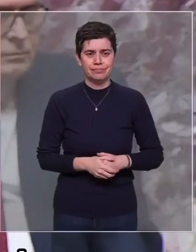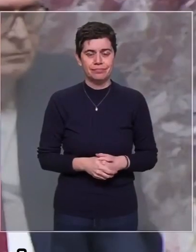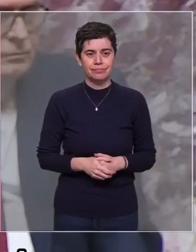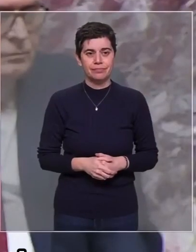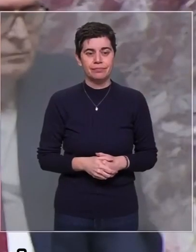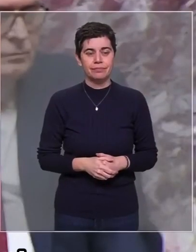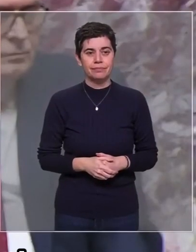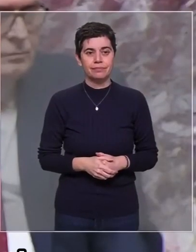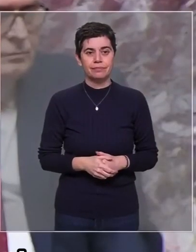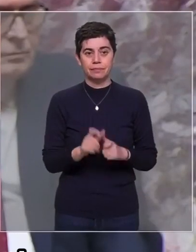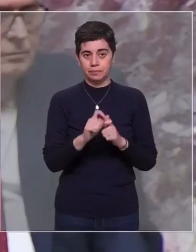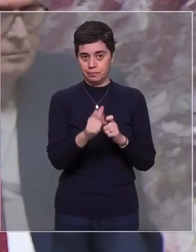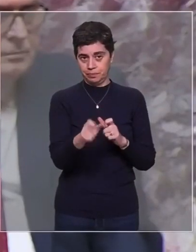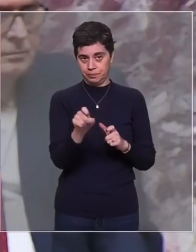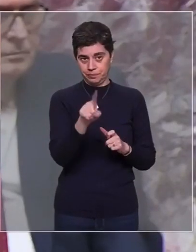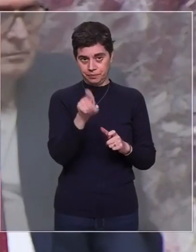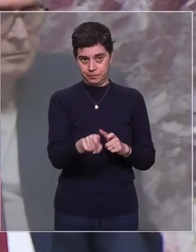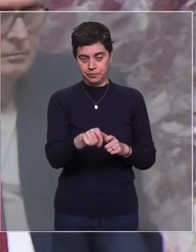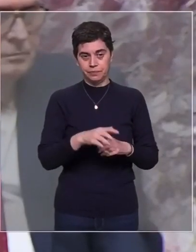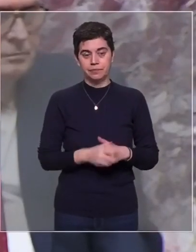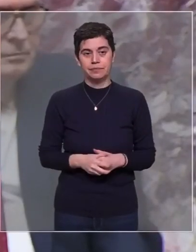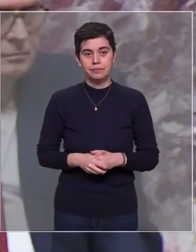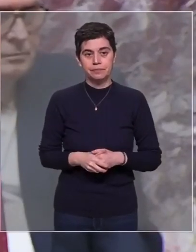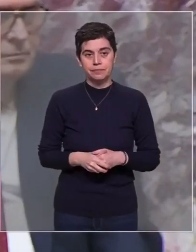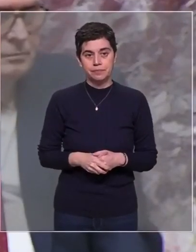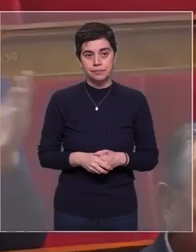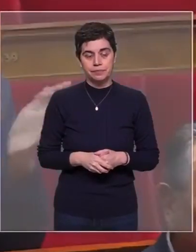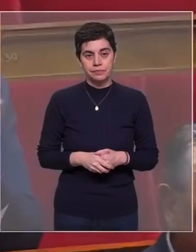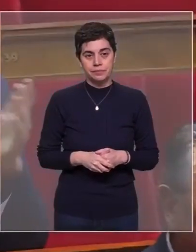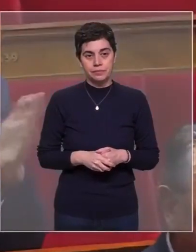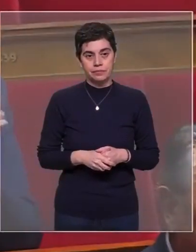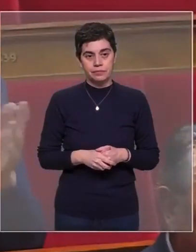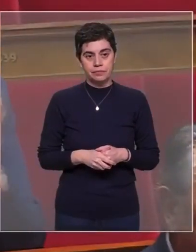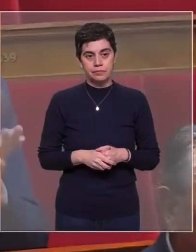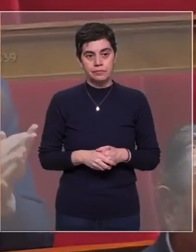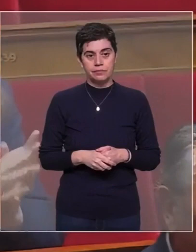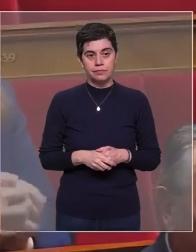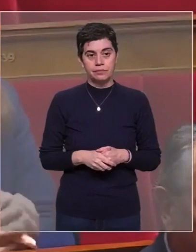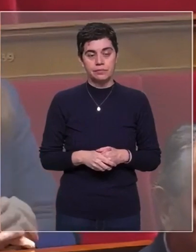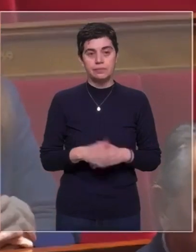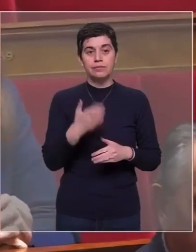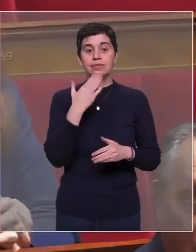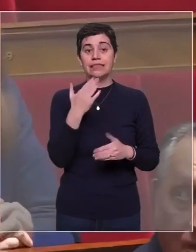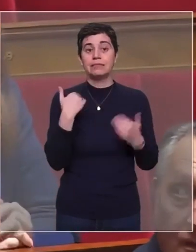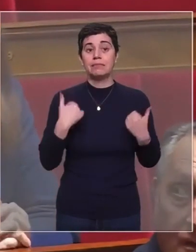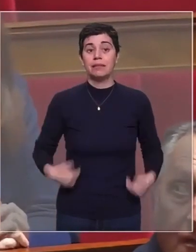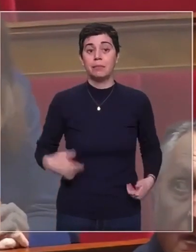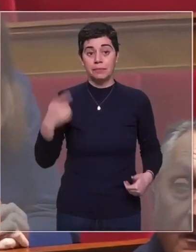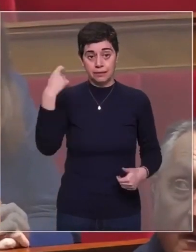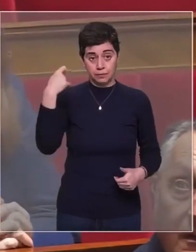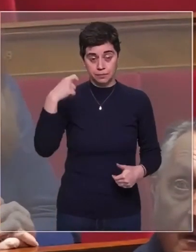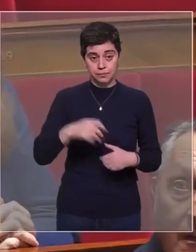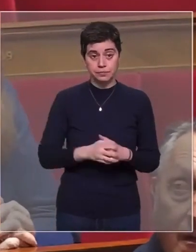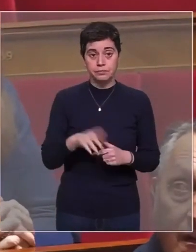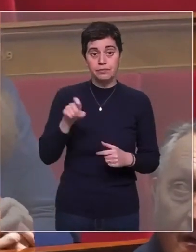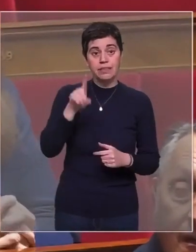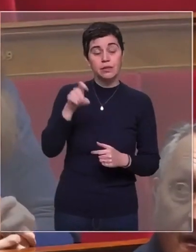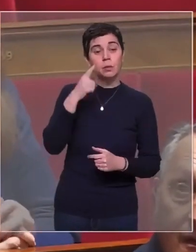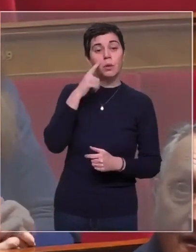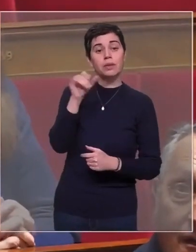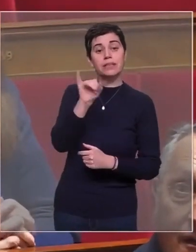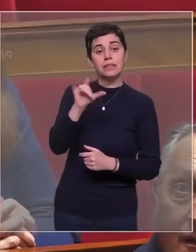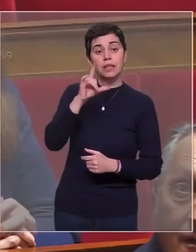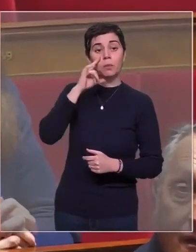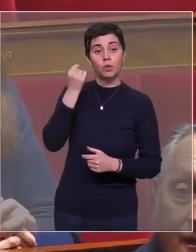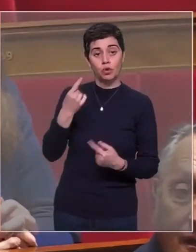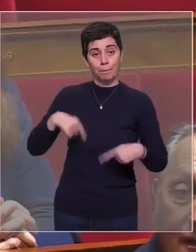La parole est à Madame Olga Givernet pour le groupe Renaissance. Merci Madame la Présidente. Ma question s'adresse à